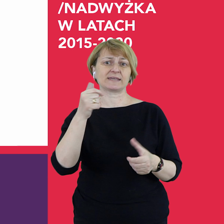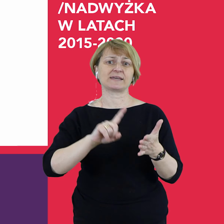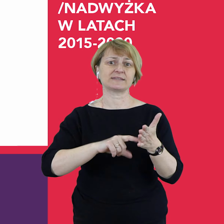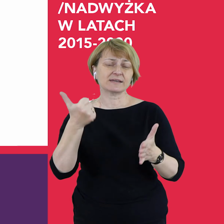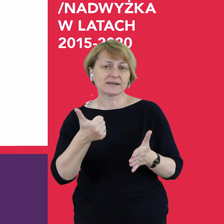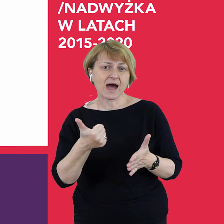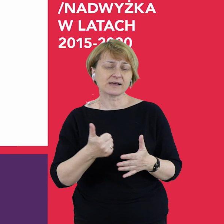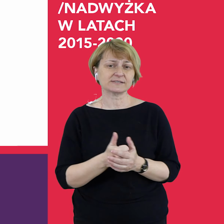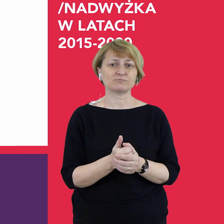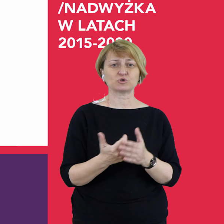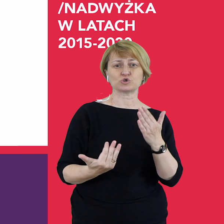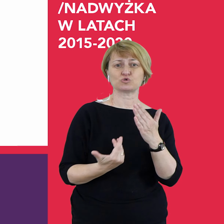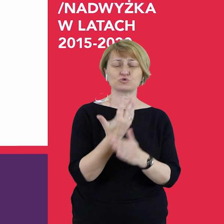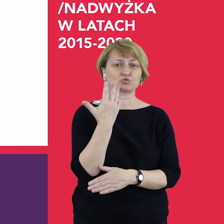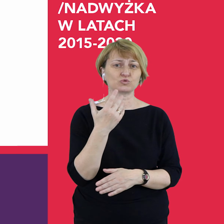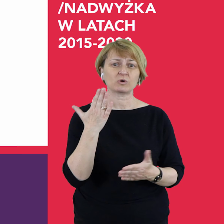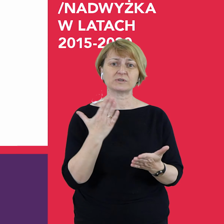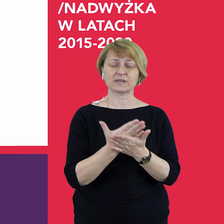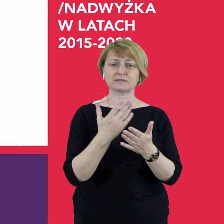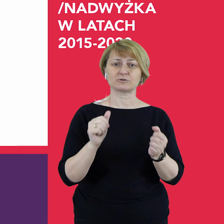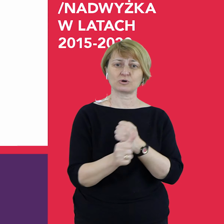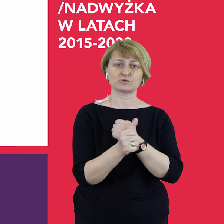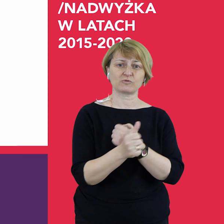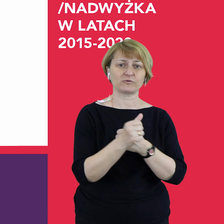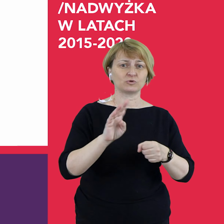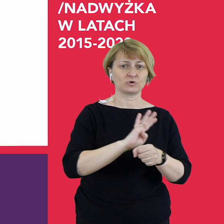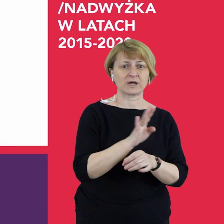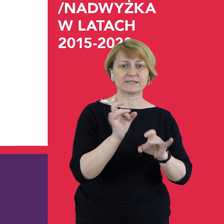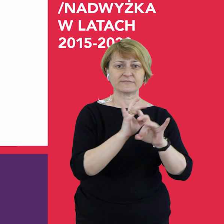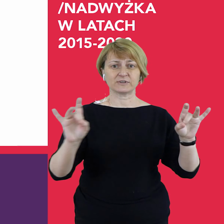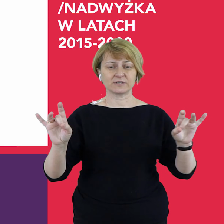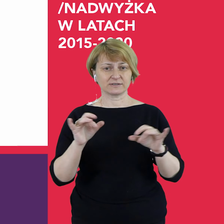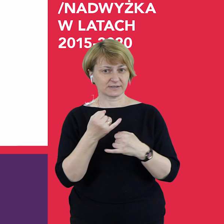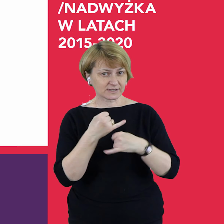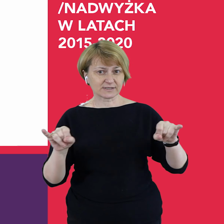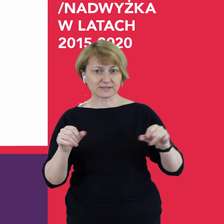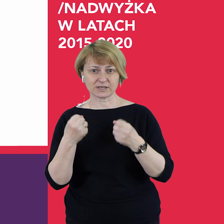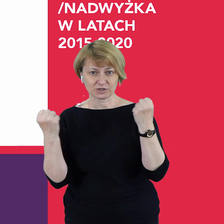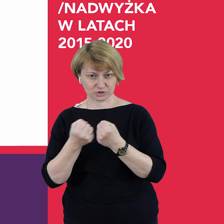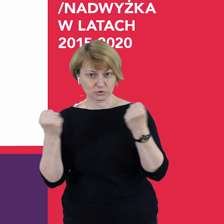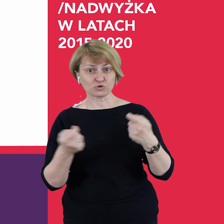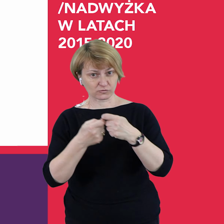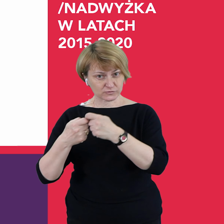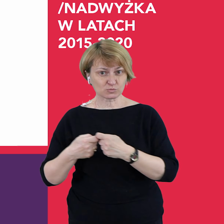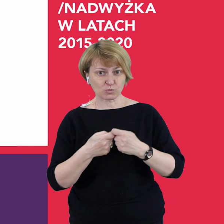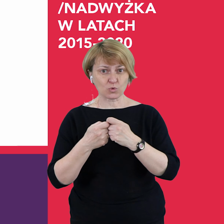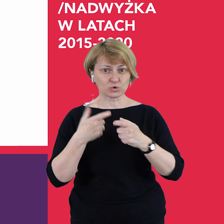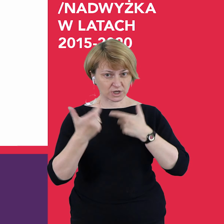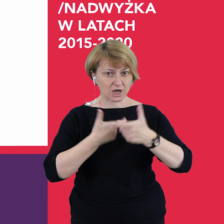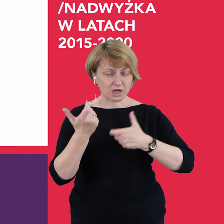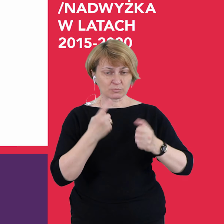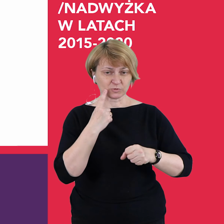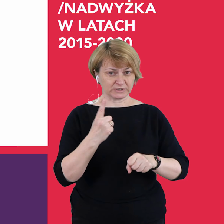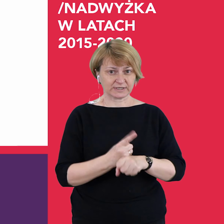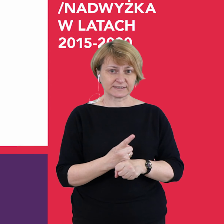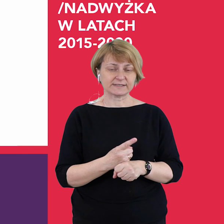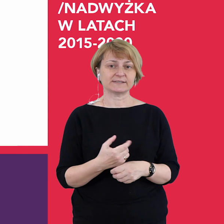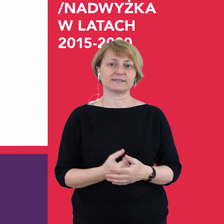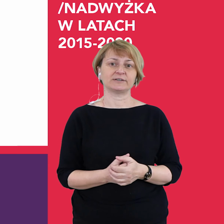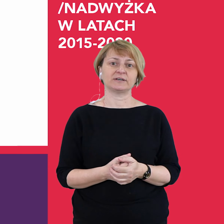jej jednorazowość i nadzwyczajność, bo ma to swoje źródło nie tylko w sytuacji pandemicznej, ale również w innych działaniach, które wspólnie